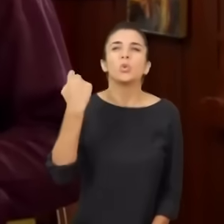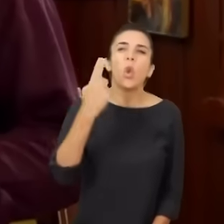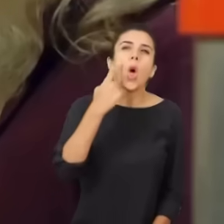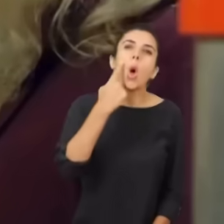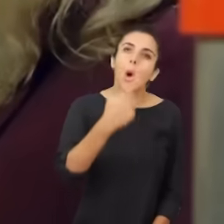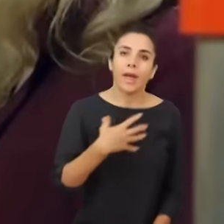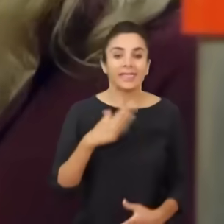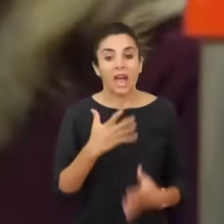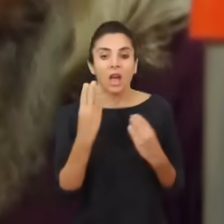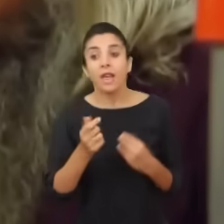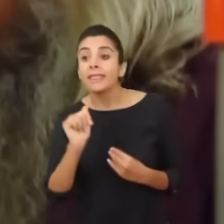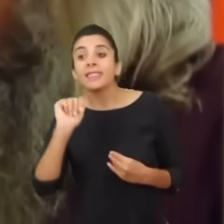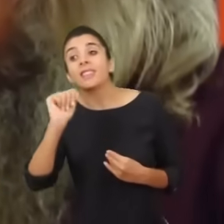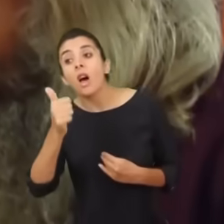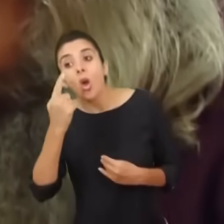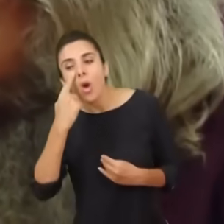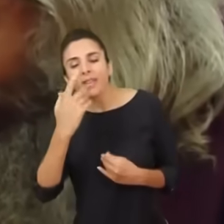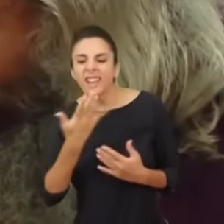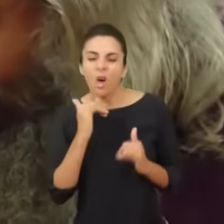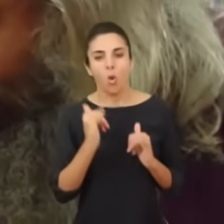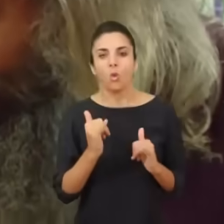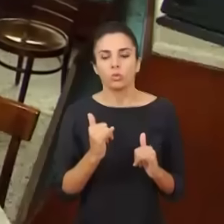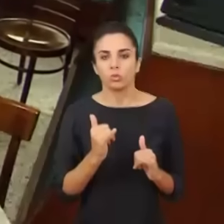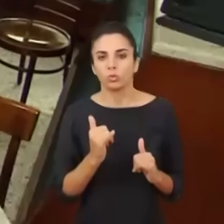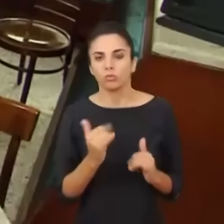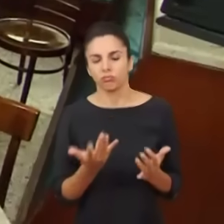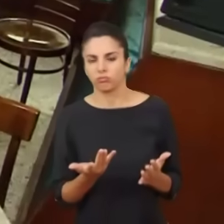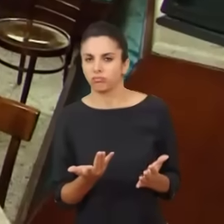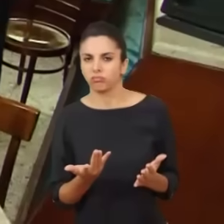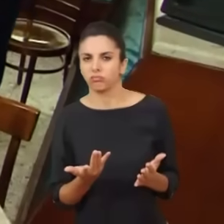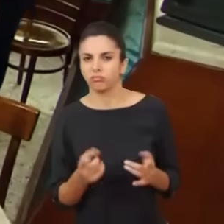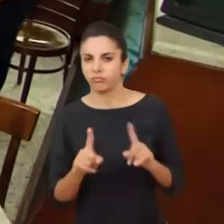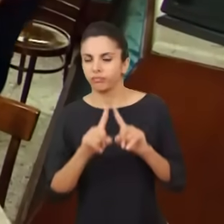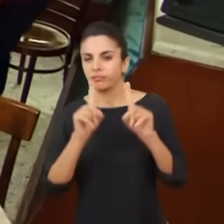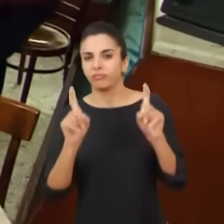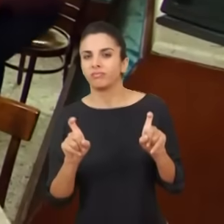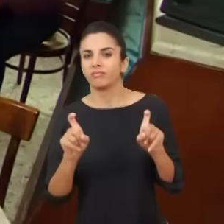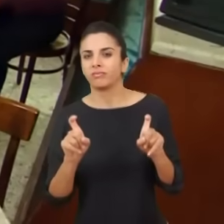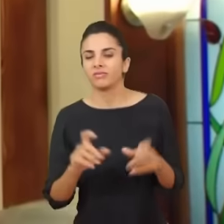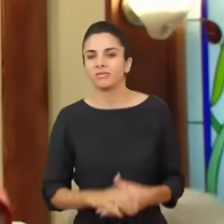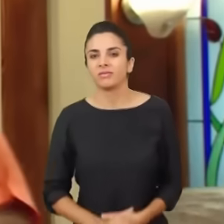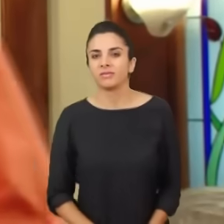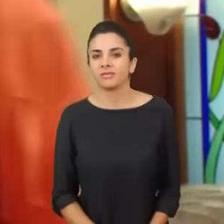kötü Sami. Sami ne demek istediğini anlamayıp Elvanlara döndü. Onlar da aralarında bakışıyorlar.